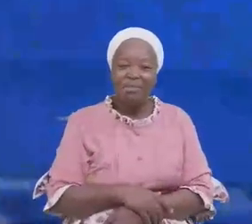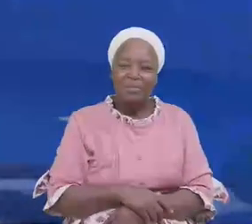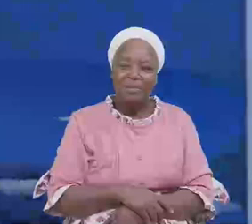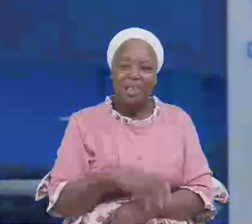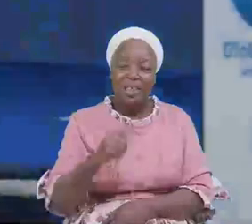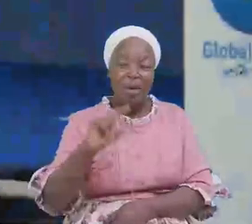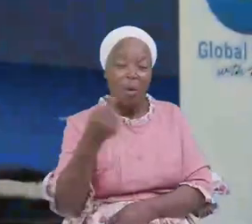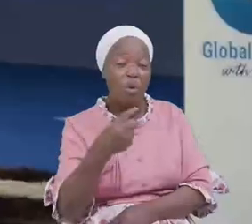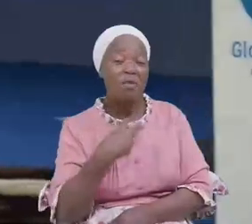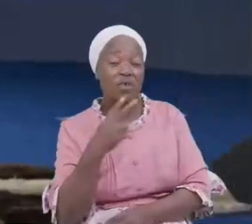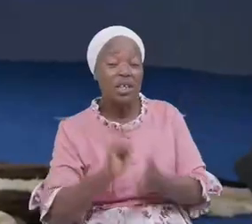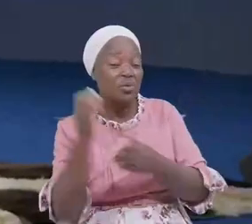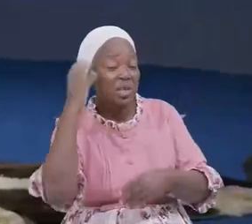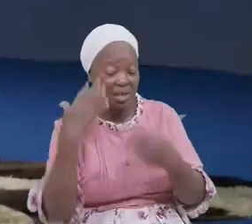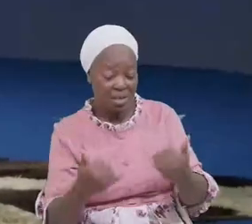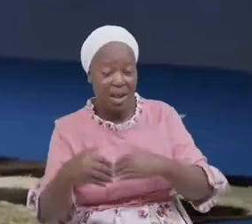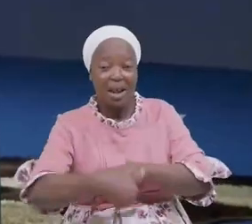La seule voix que tu vas écouter ce soir,